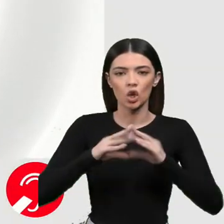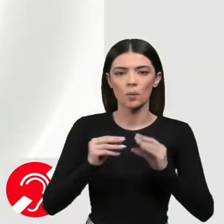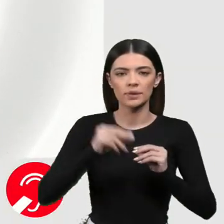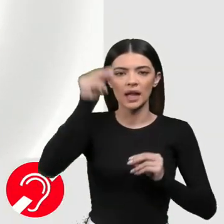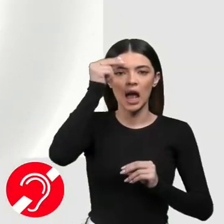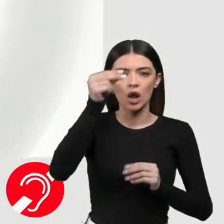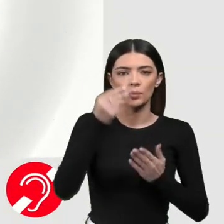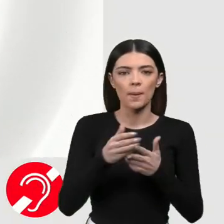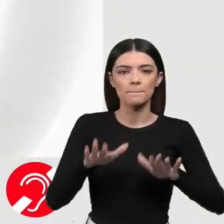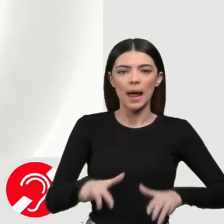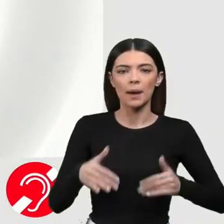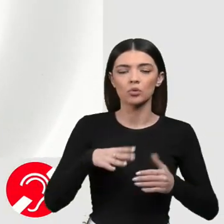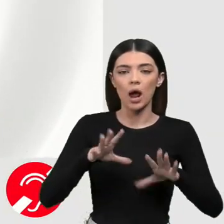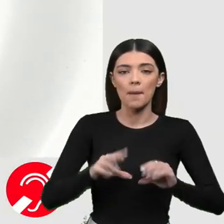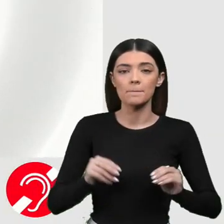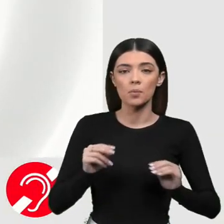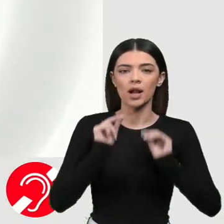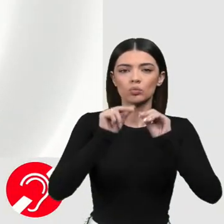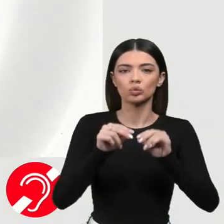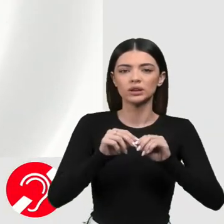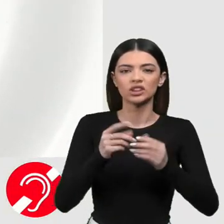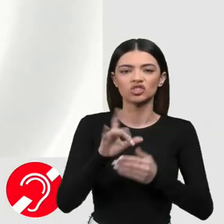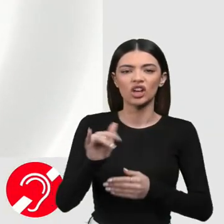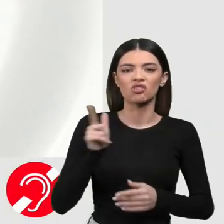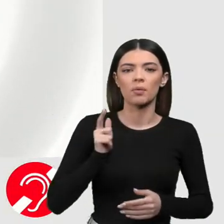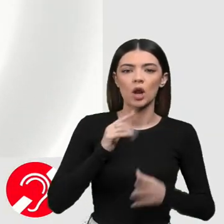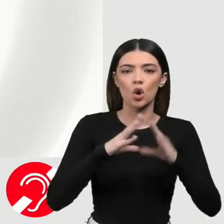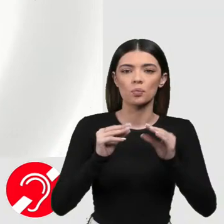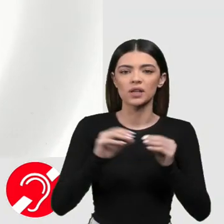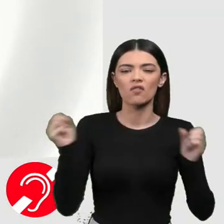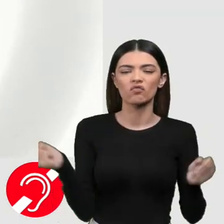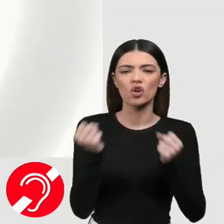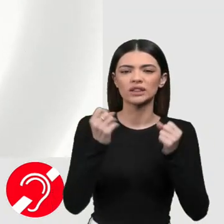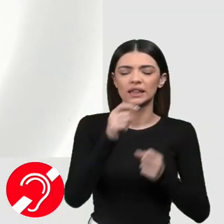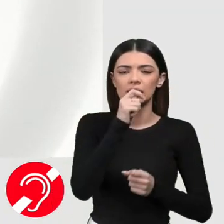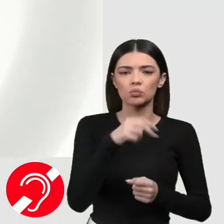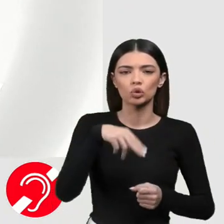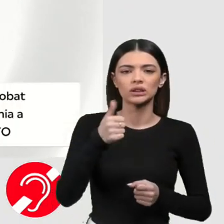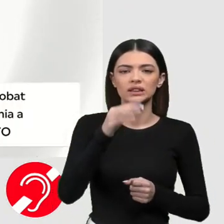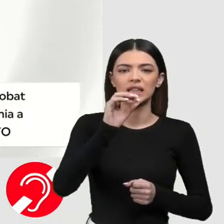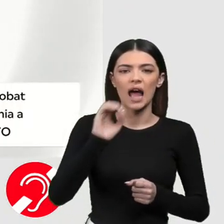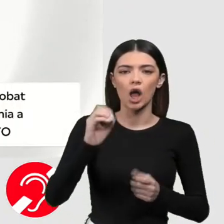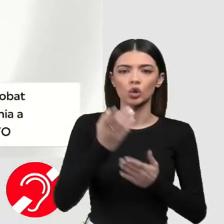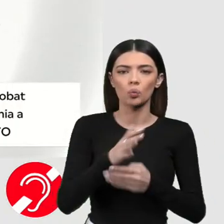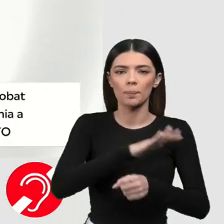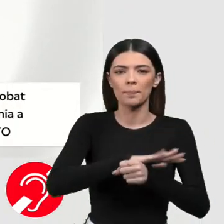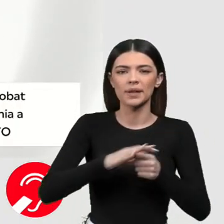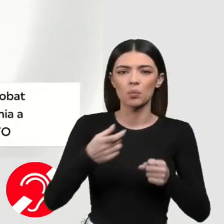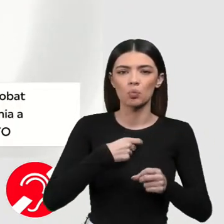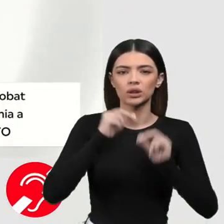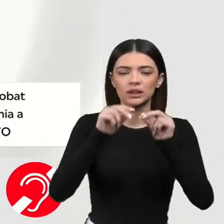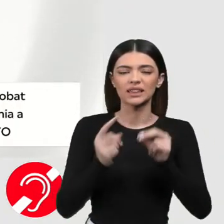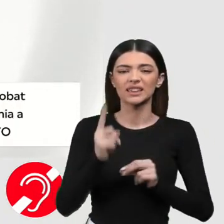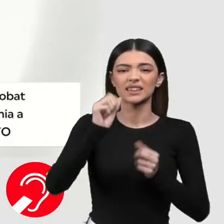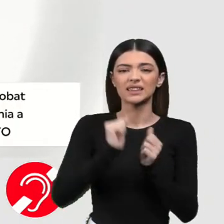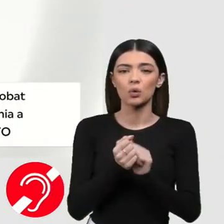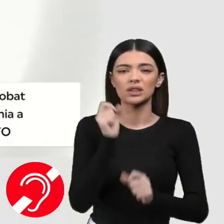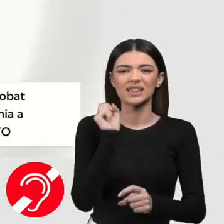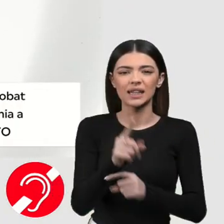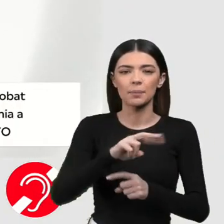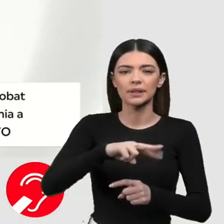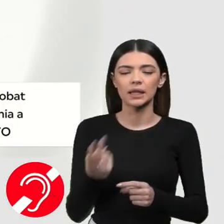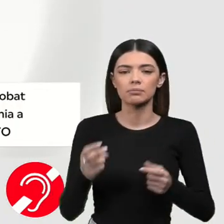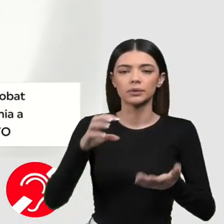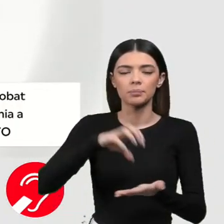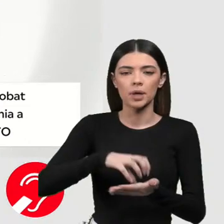Președintele Klaus Iohannis a informat Parlamentul că a aprobat intrarea și staționarea în România a forței de răspuns NATO cu capacitate de reacție foarte ridicată sau